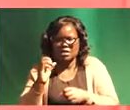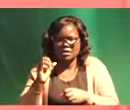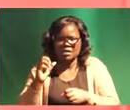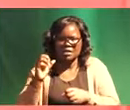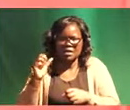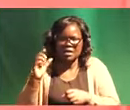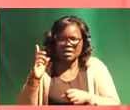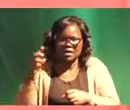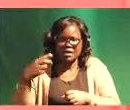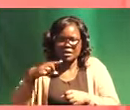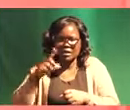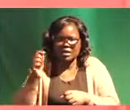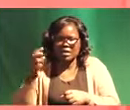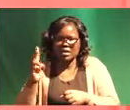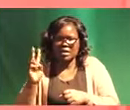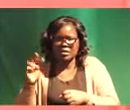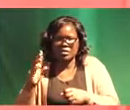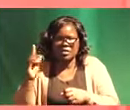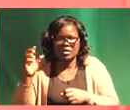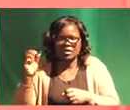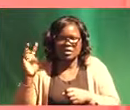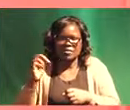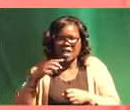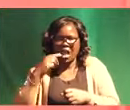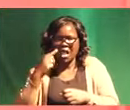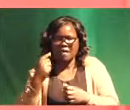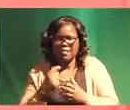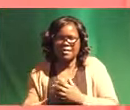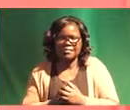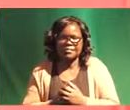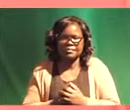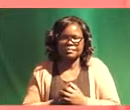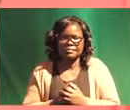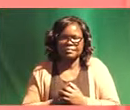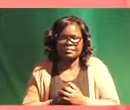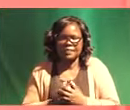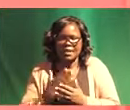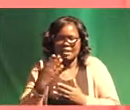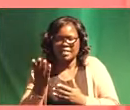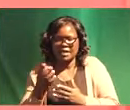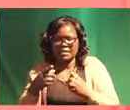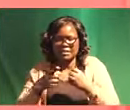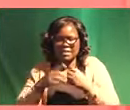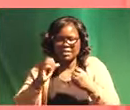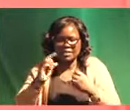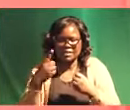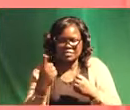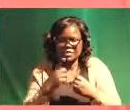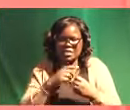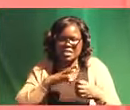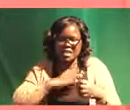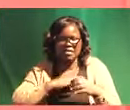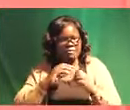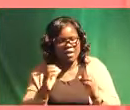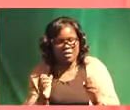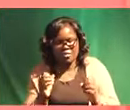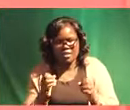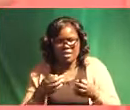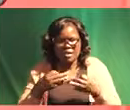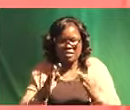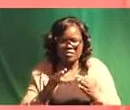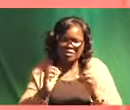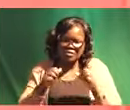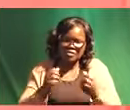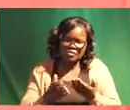dam ambayo iko kwa eneo la Igembe. Na hiyo 60 million haitoshi. Kama